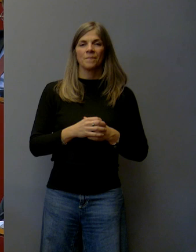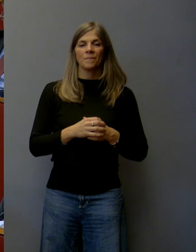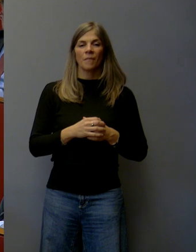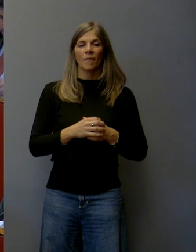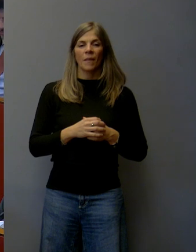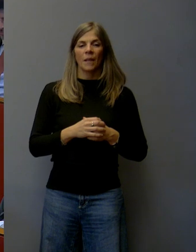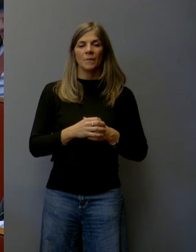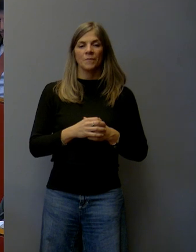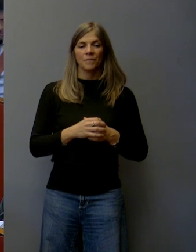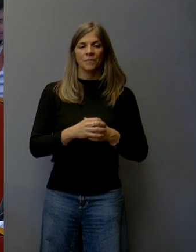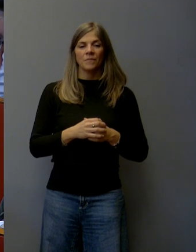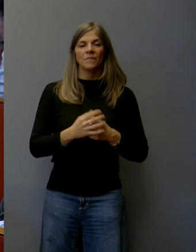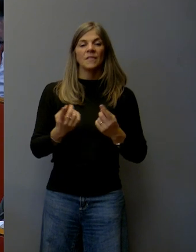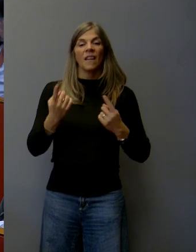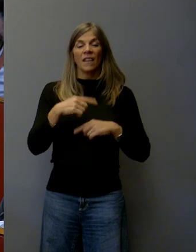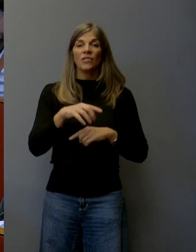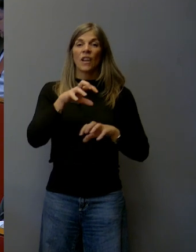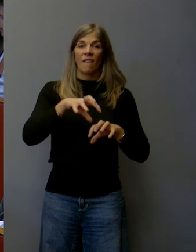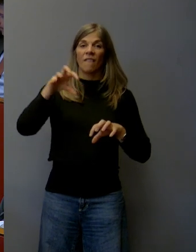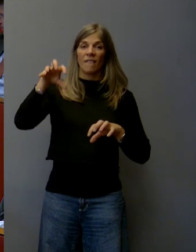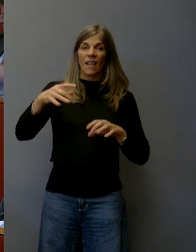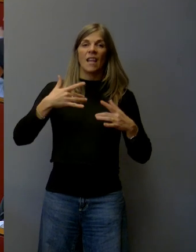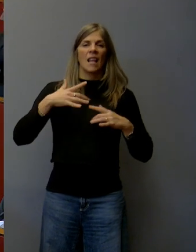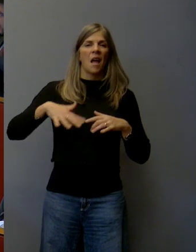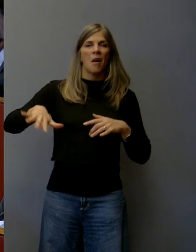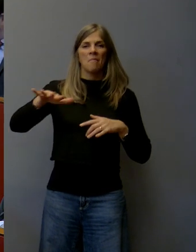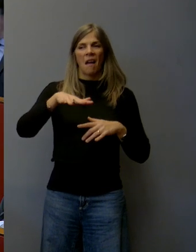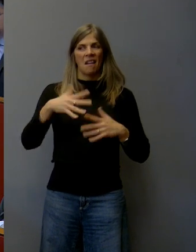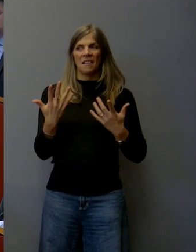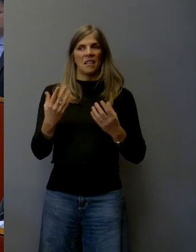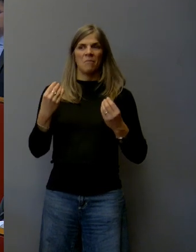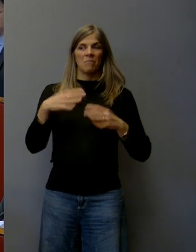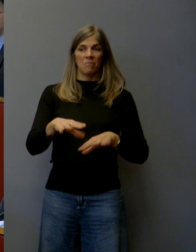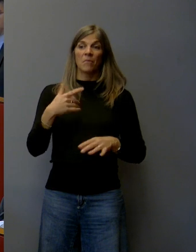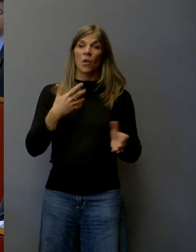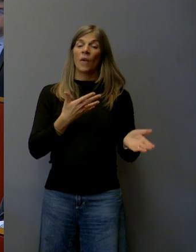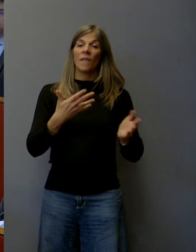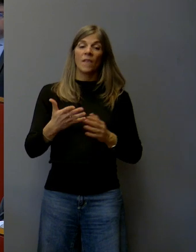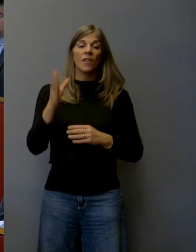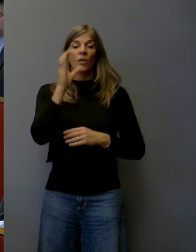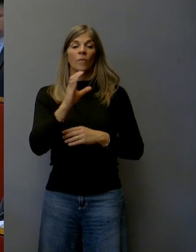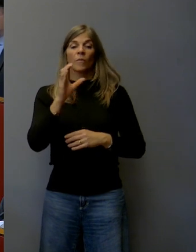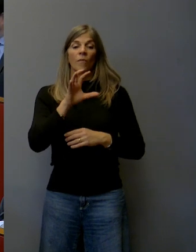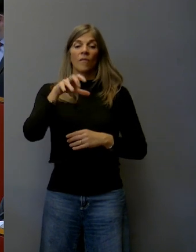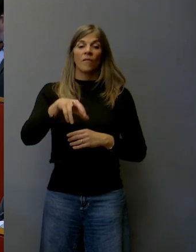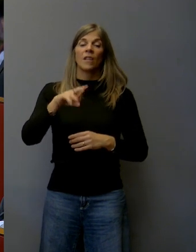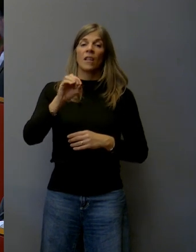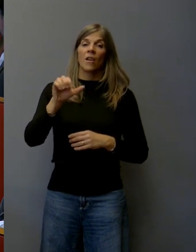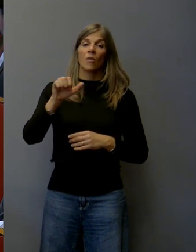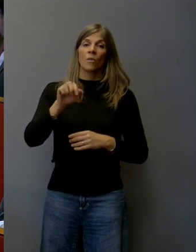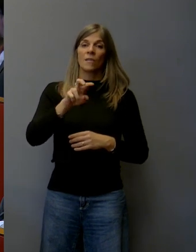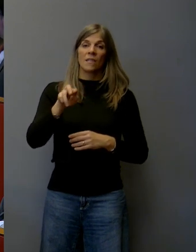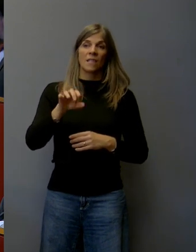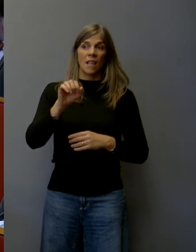trattati molto male vi invito a fare un giro nel parco di Villa Rosazza c'è stato un grandissimo investimento economico